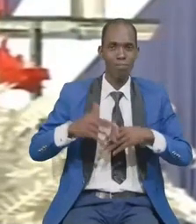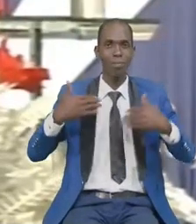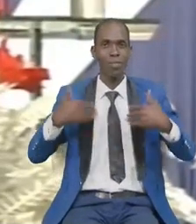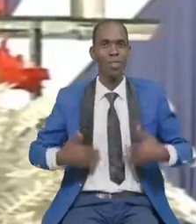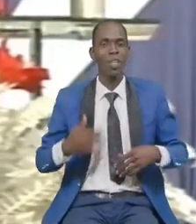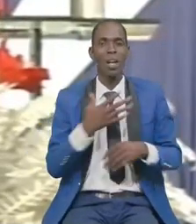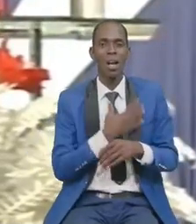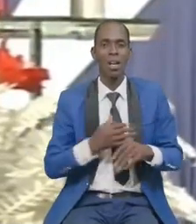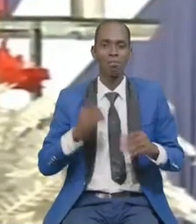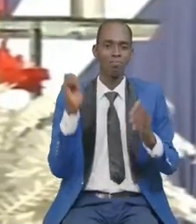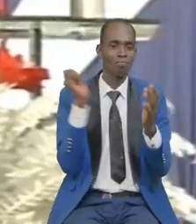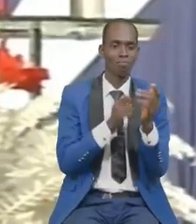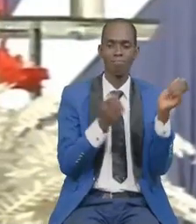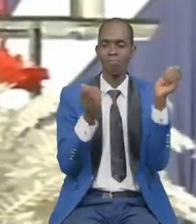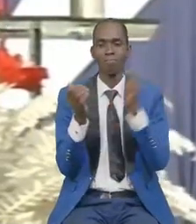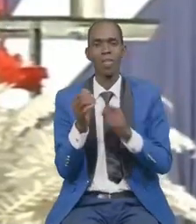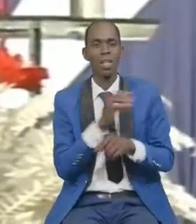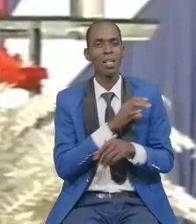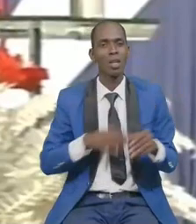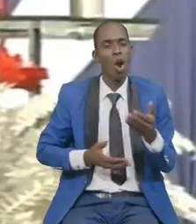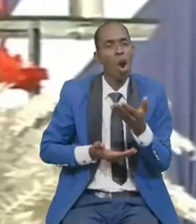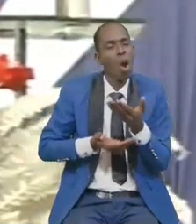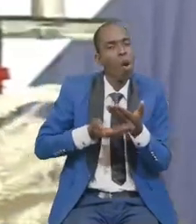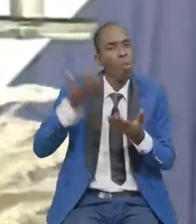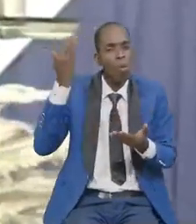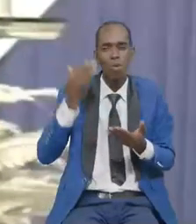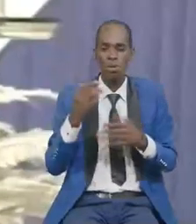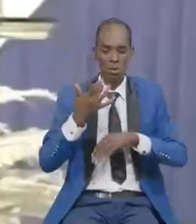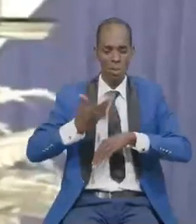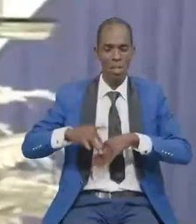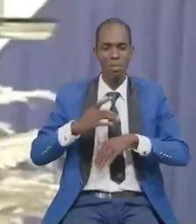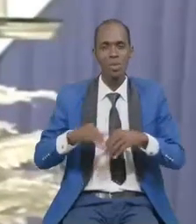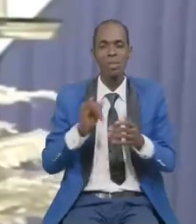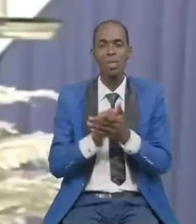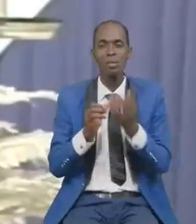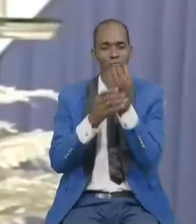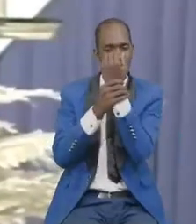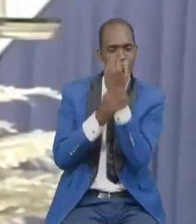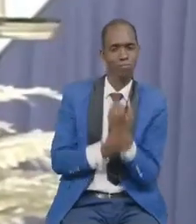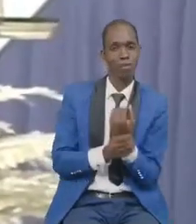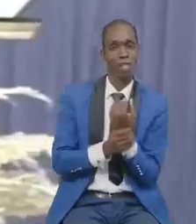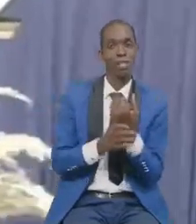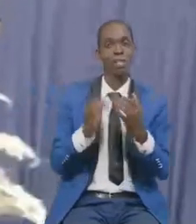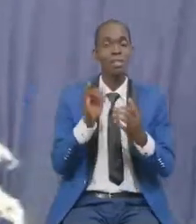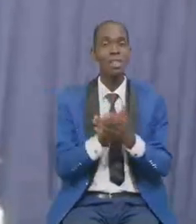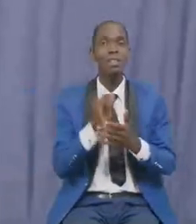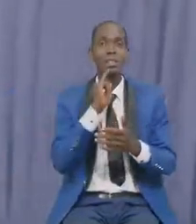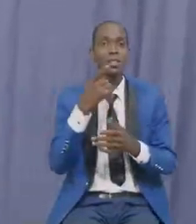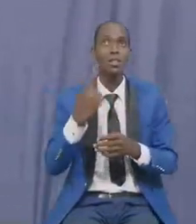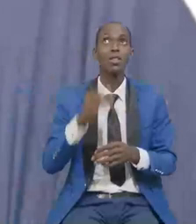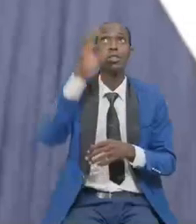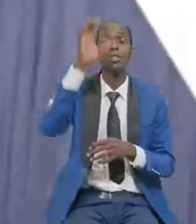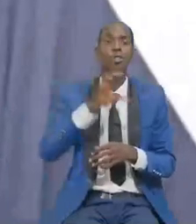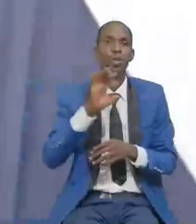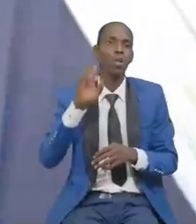cloué pratiquement nu. L'humiliation. Il dit, ça c'est la croix que j'ai portée pour toi. Si tu ne peux pas supporter une